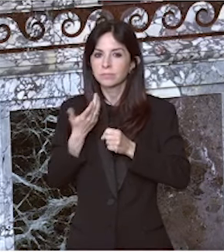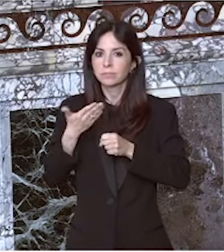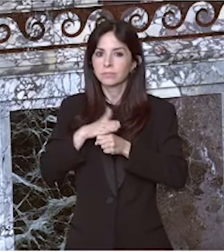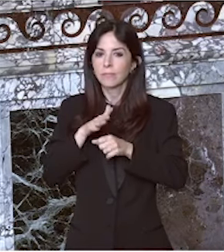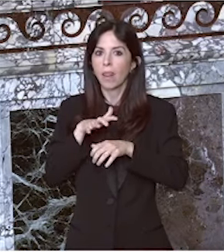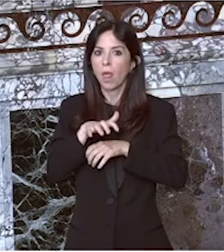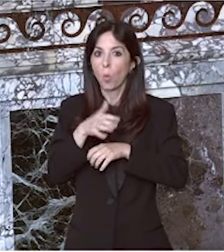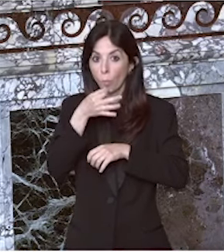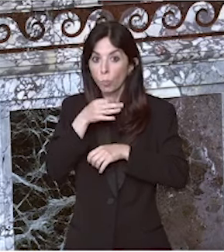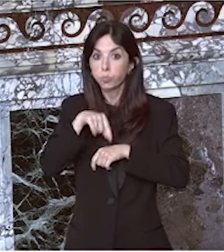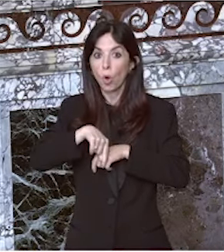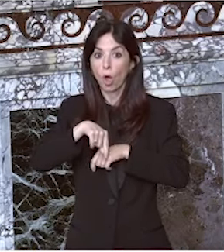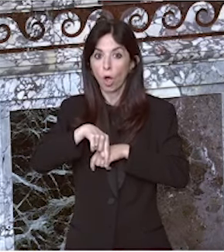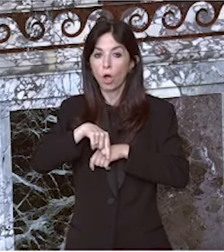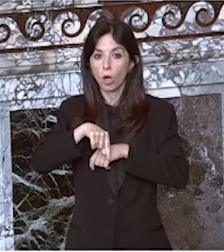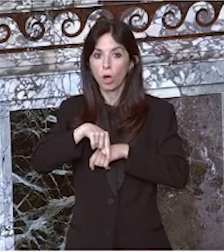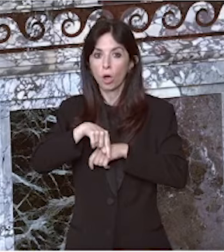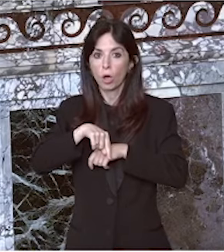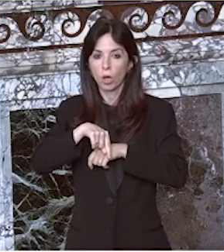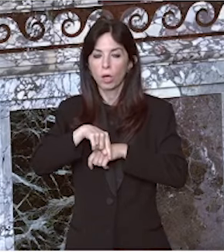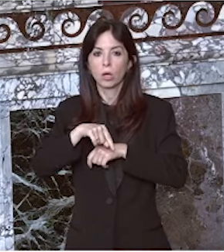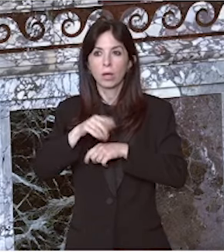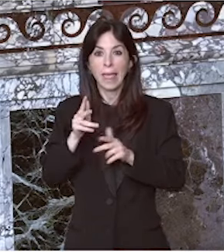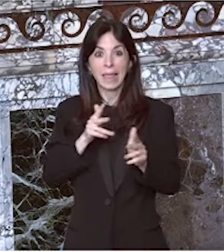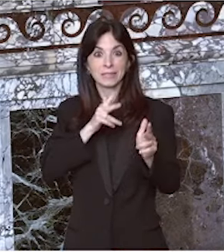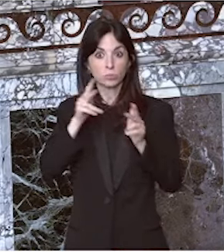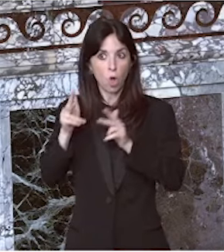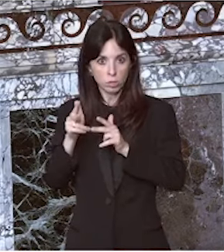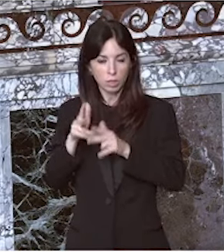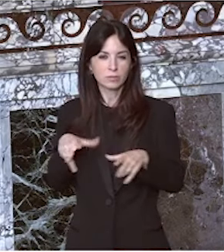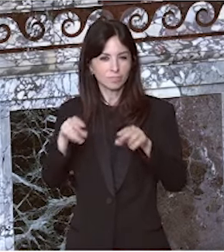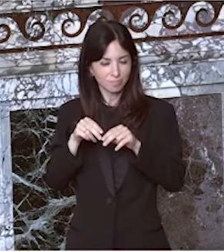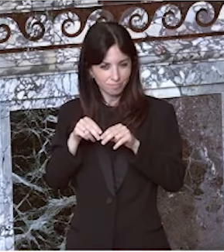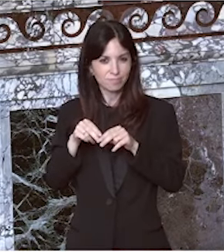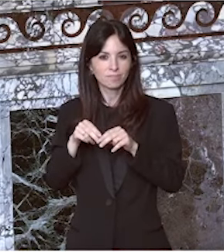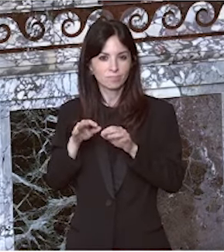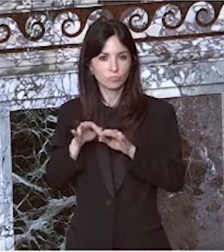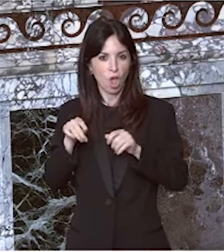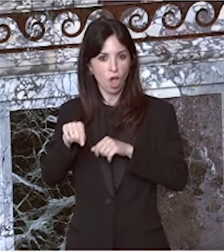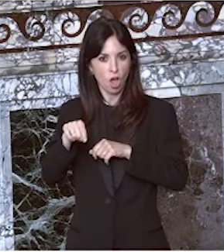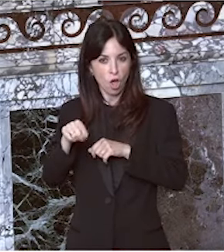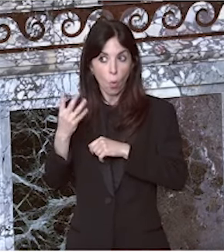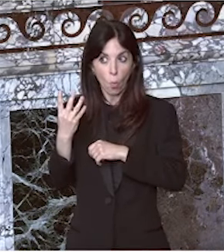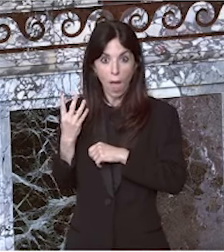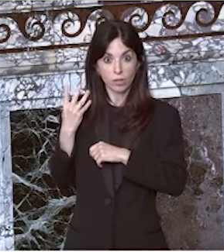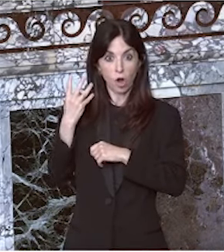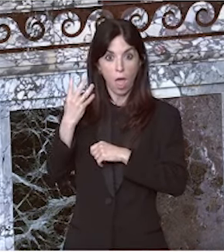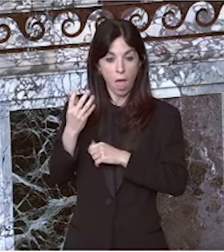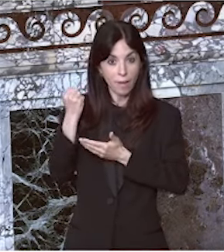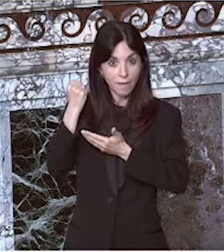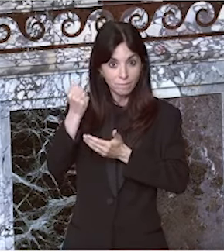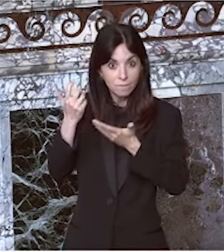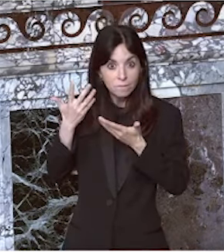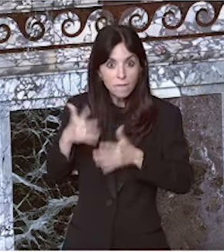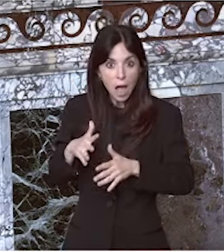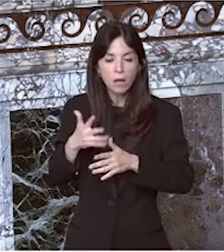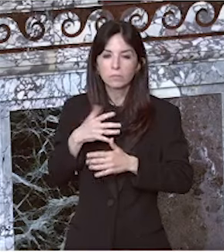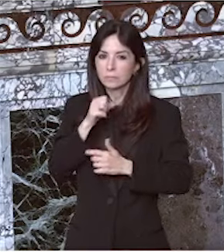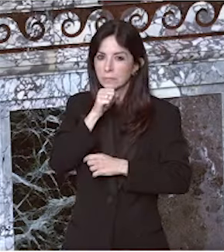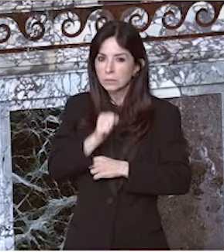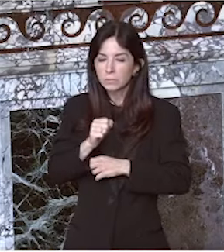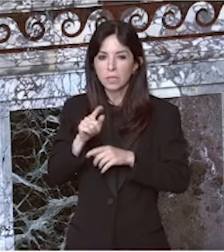possibile. Nella pronta ripresa di esportazioni e investimenti dell'ultimo quadriennio si possono leggere segnali